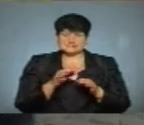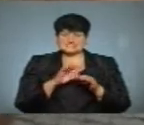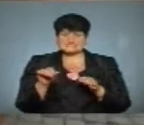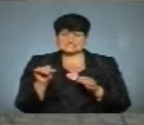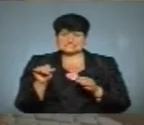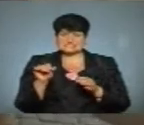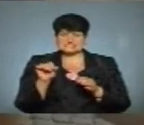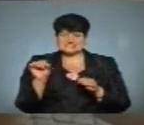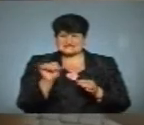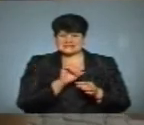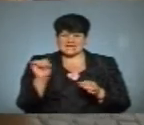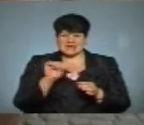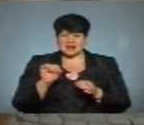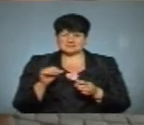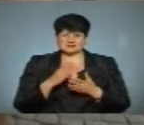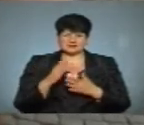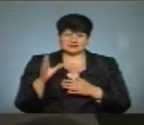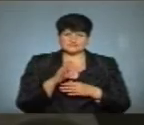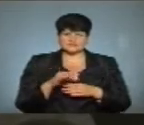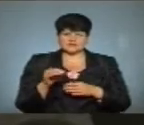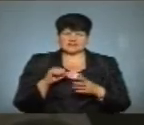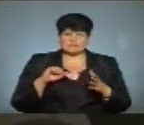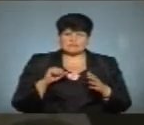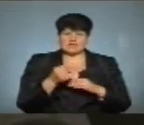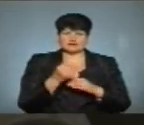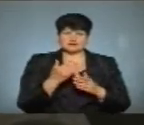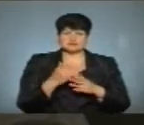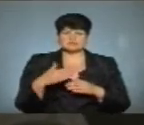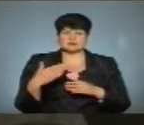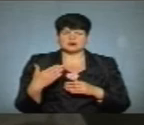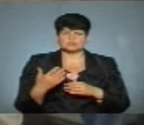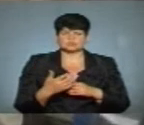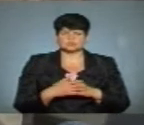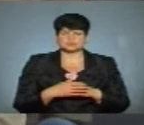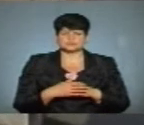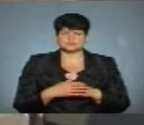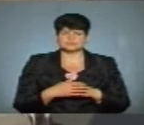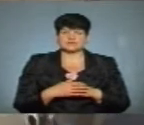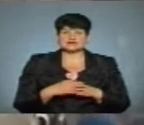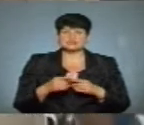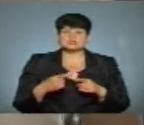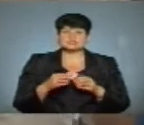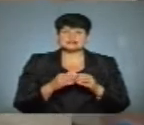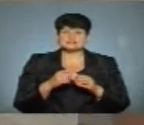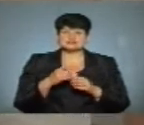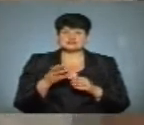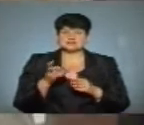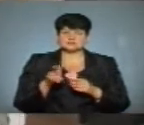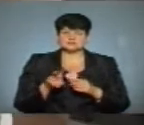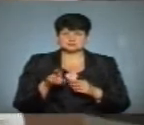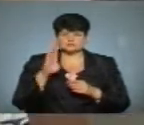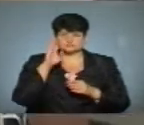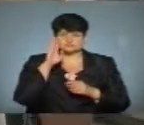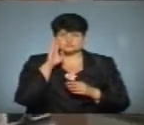передньому бампері також, і є вмятинка з правої сторони автомобіля. За 10 хвилин прийшов водій.